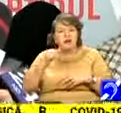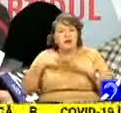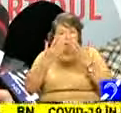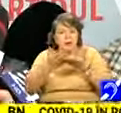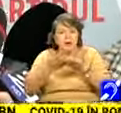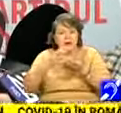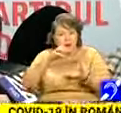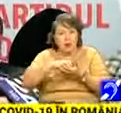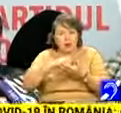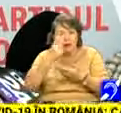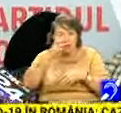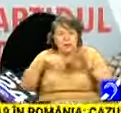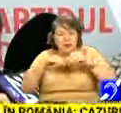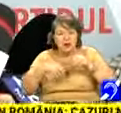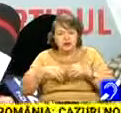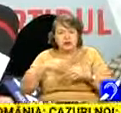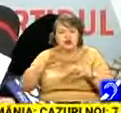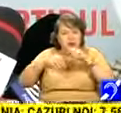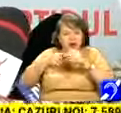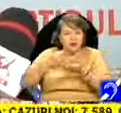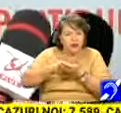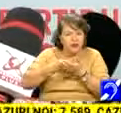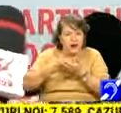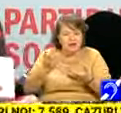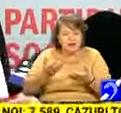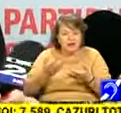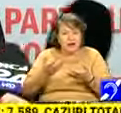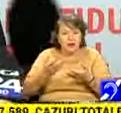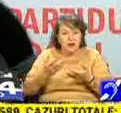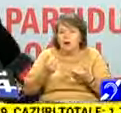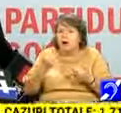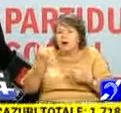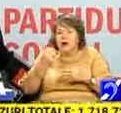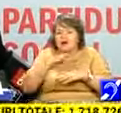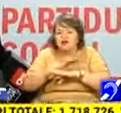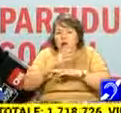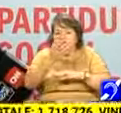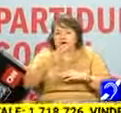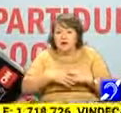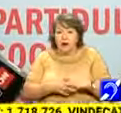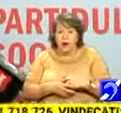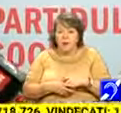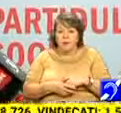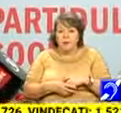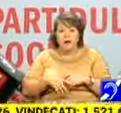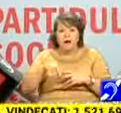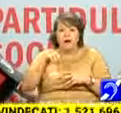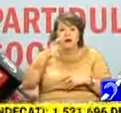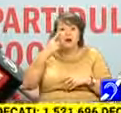a Ministerului Finanțelor Publice, sau aceasta este o condiție care nu poate fi negociată cu PNL? Eu cred că nu se poate așa ceva.